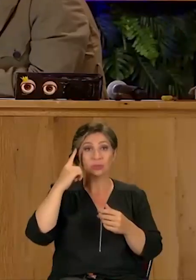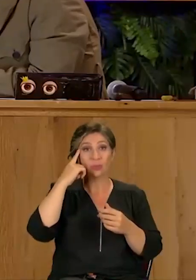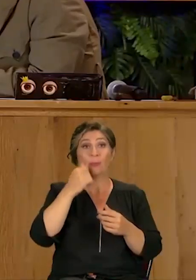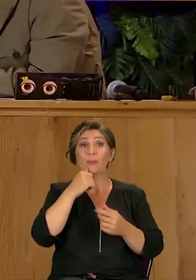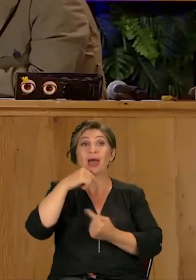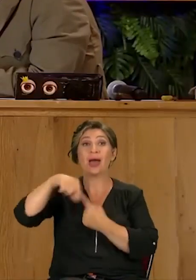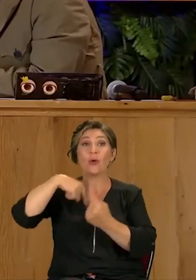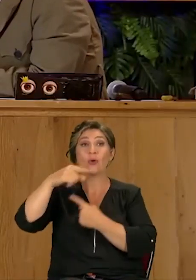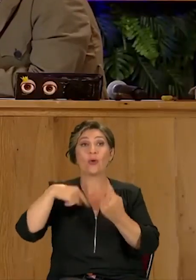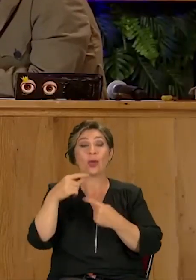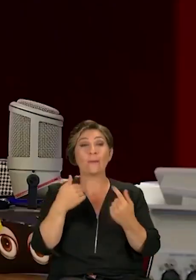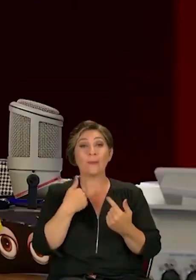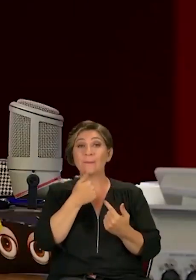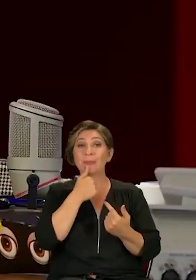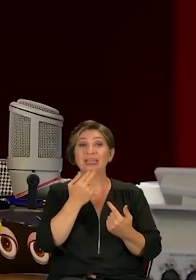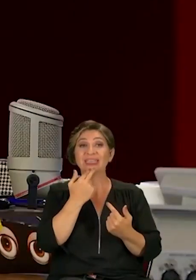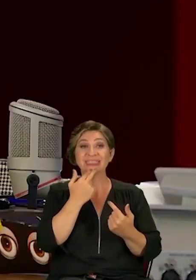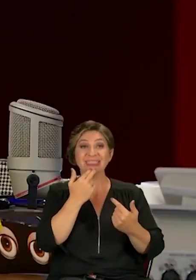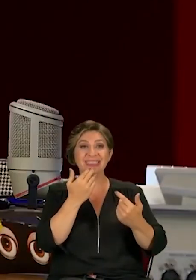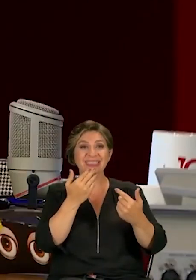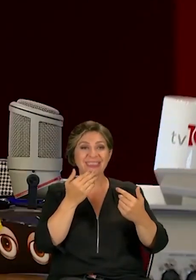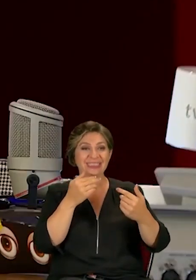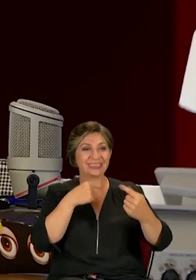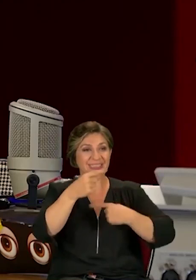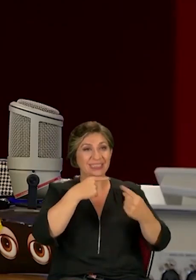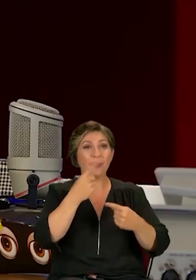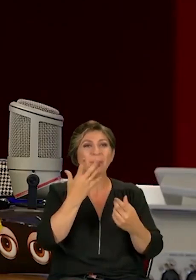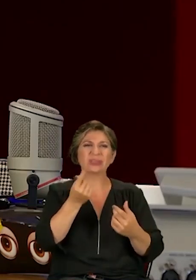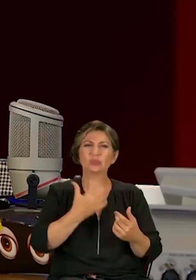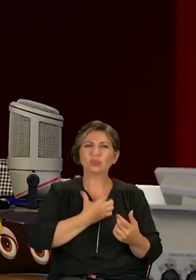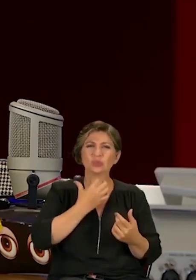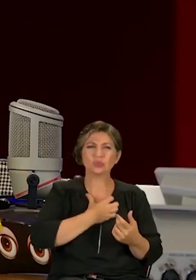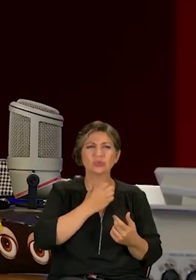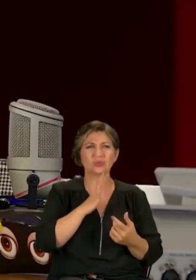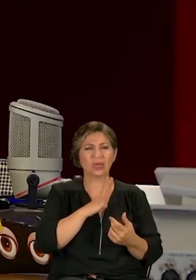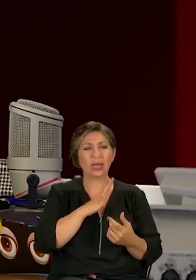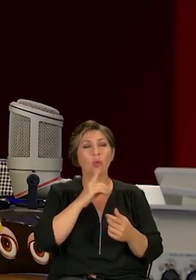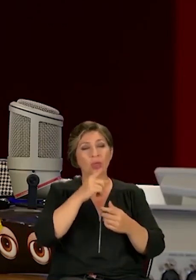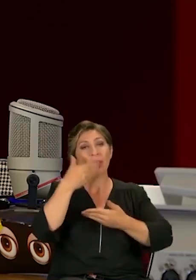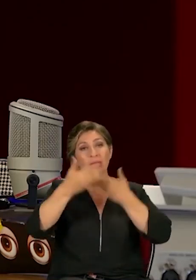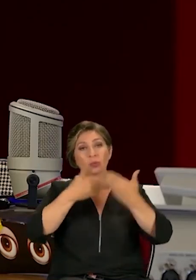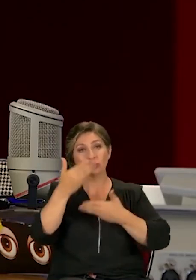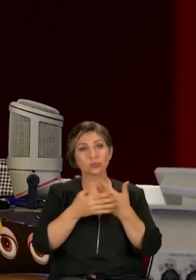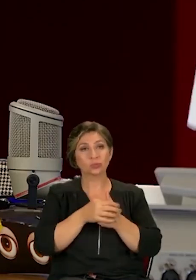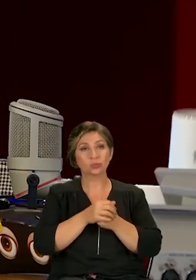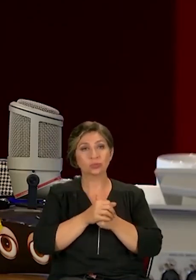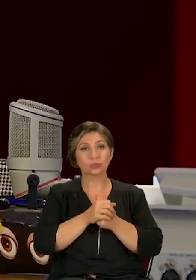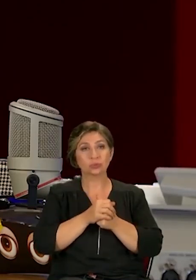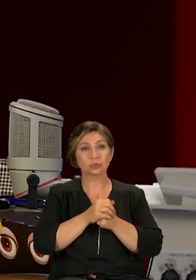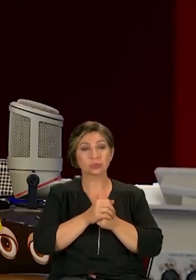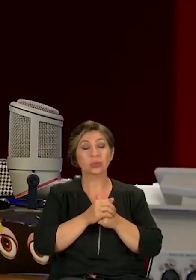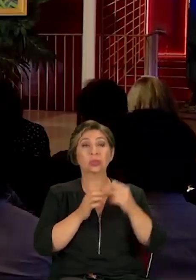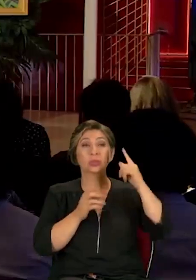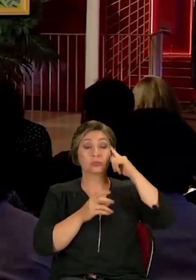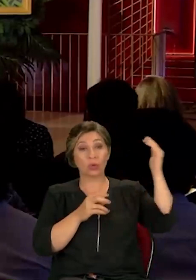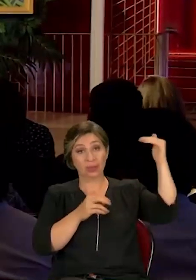Yani diyor ki ben yani bir baba kız ilişkisi ama trajik bir şekilde dram. Onu işliyoruz.